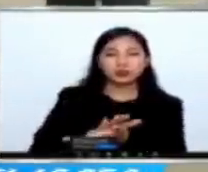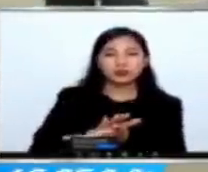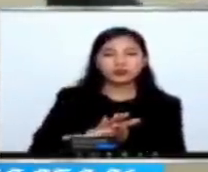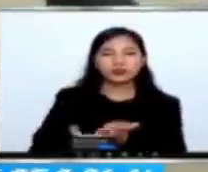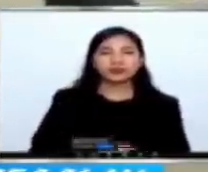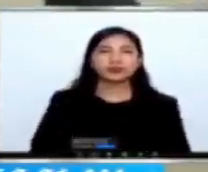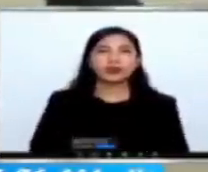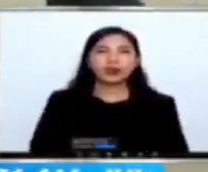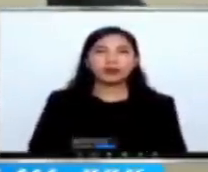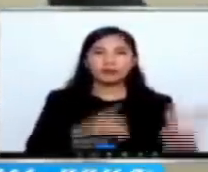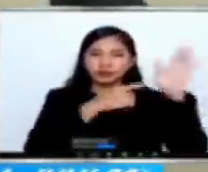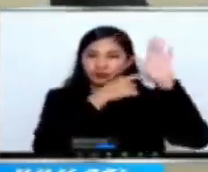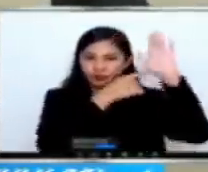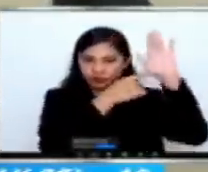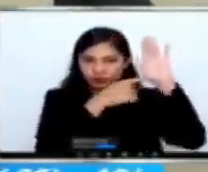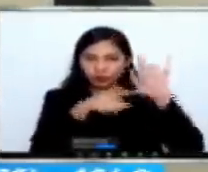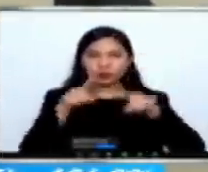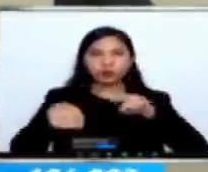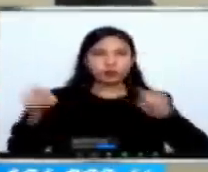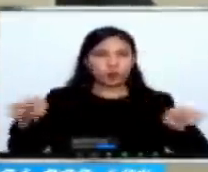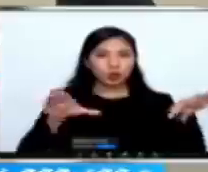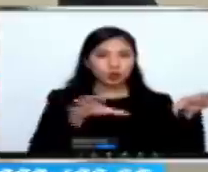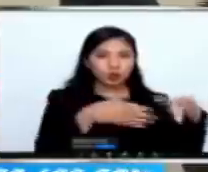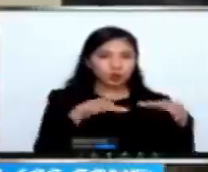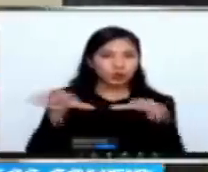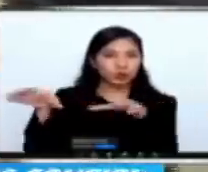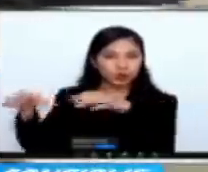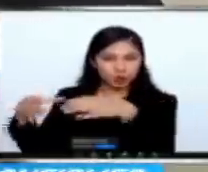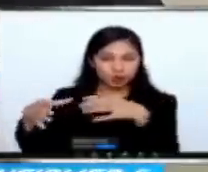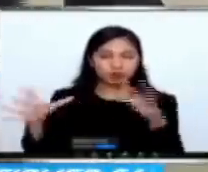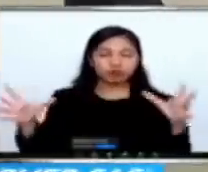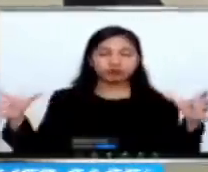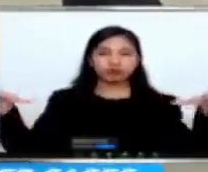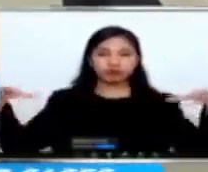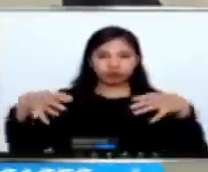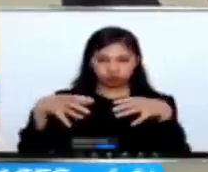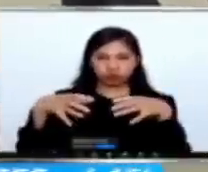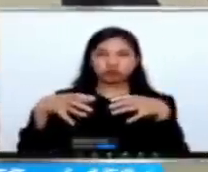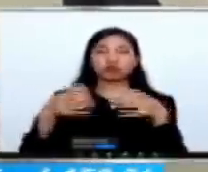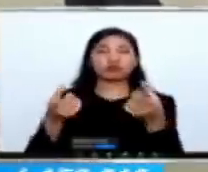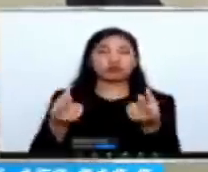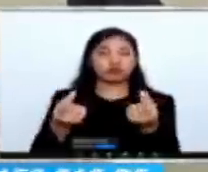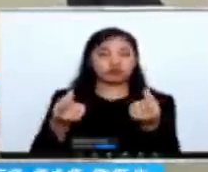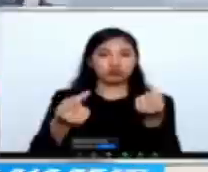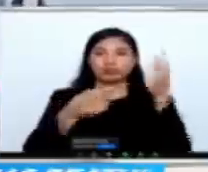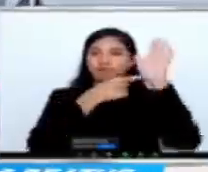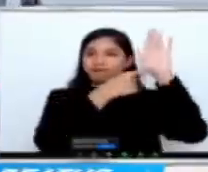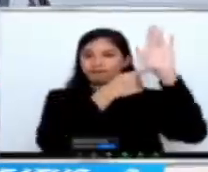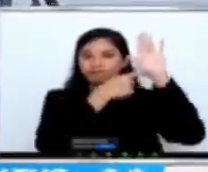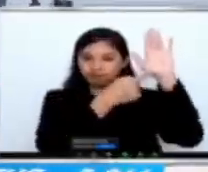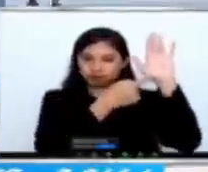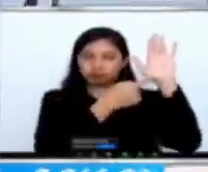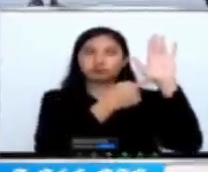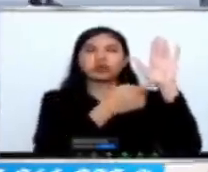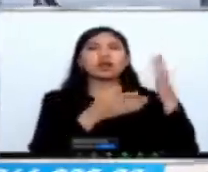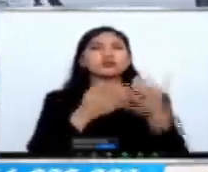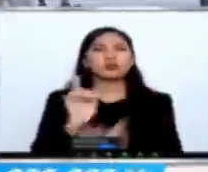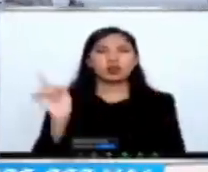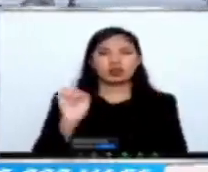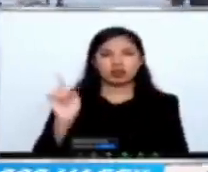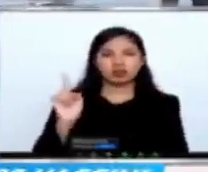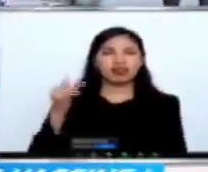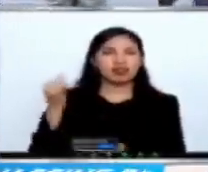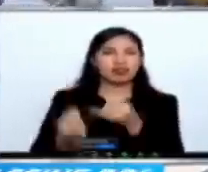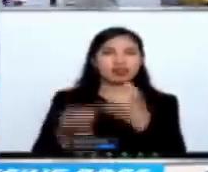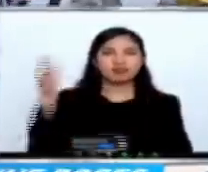ibang militanteng grupo bilang pagprotesta laban sa huling sona ni Pangulong Duterte. Kahit pabago-bago